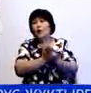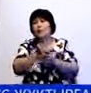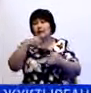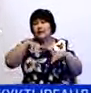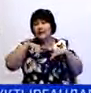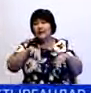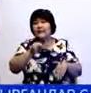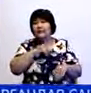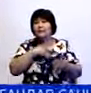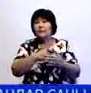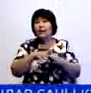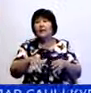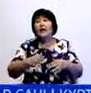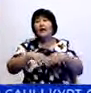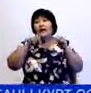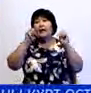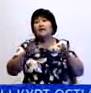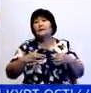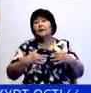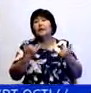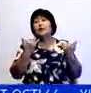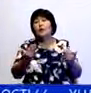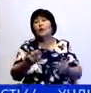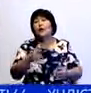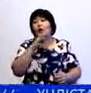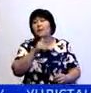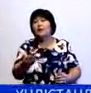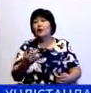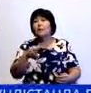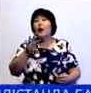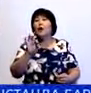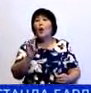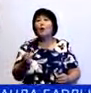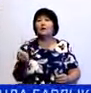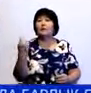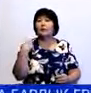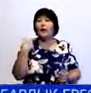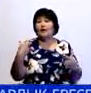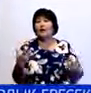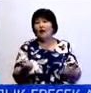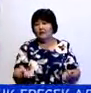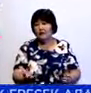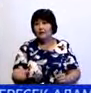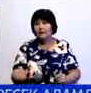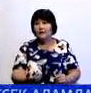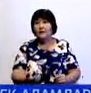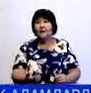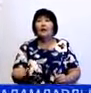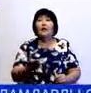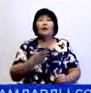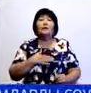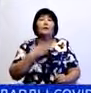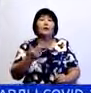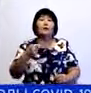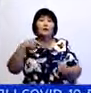саласында қызмет атқарып келеді. Кәсіби мереке қарсаңында ол мерзімінен бұрын майор атағын алды. Мен осы ішкі істер